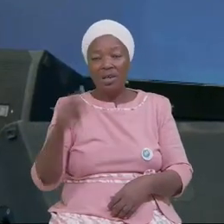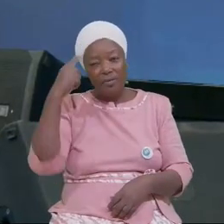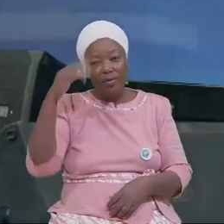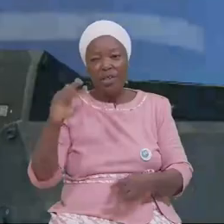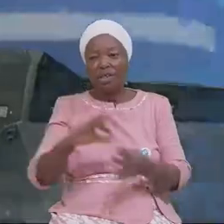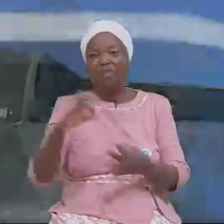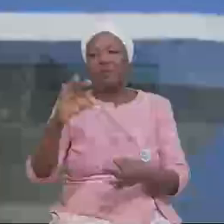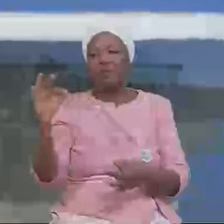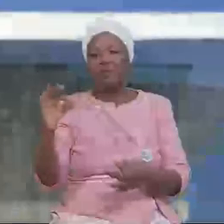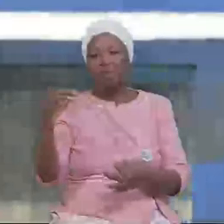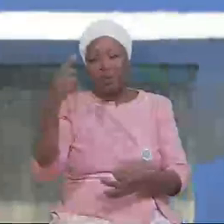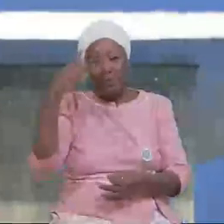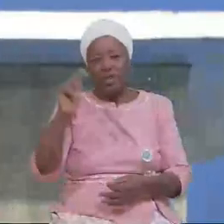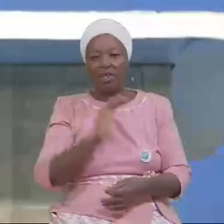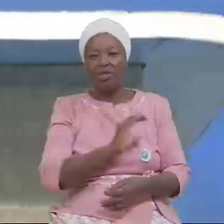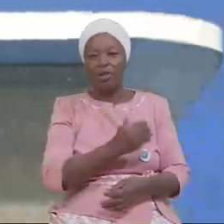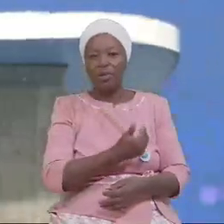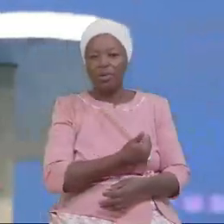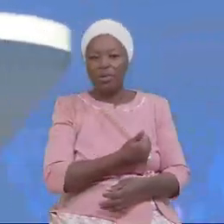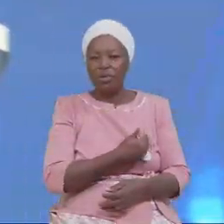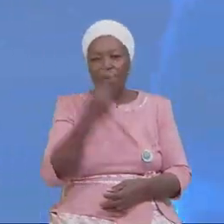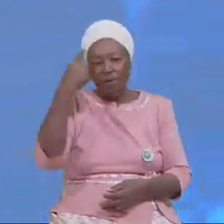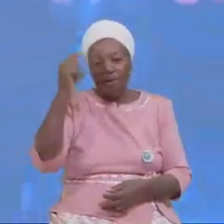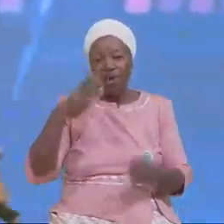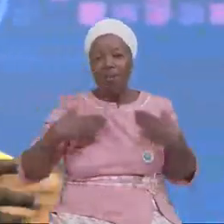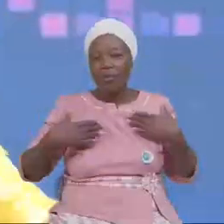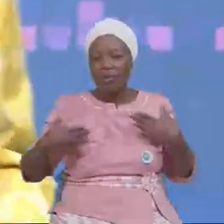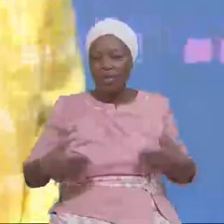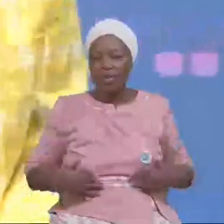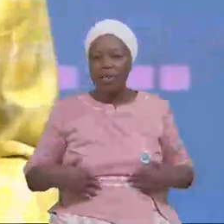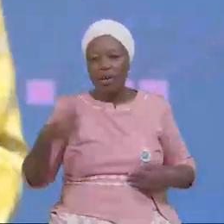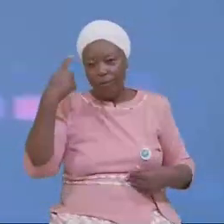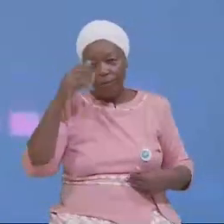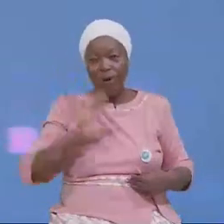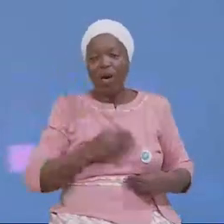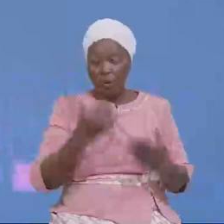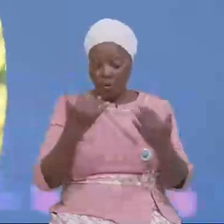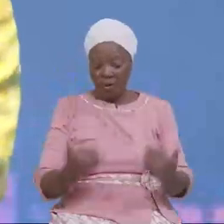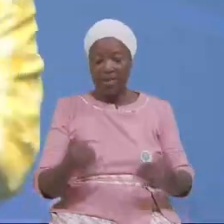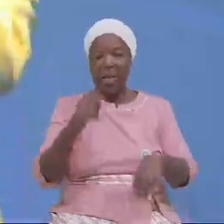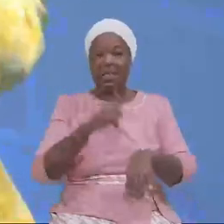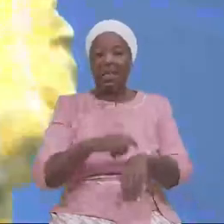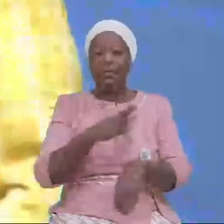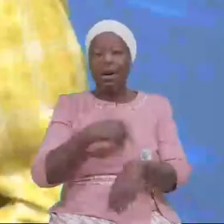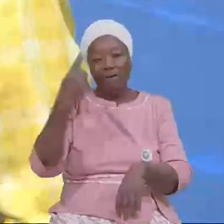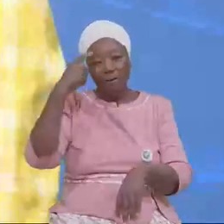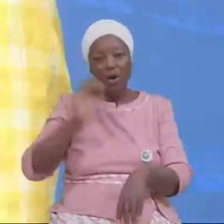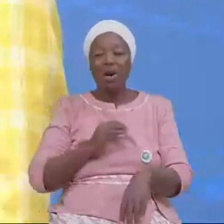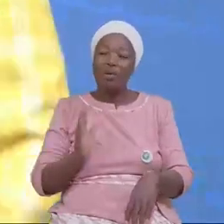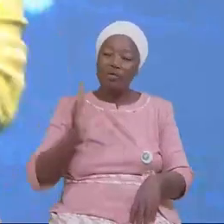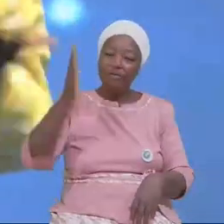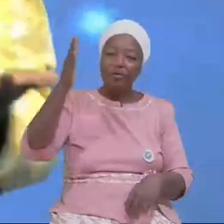pour l'esprit, pour l'âme, pour le corps, pour notre temps présent et pour le futur, la